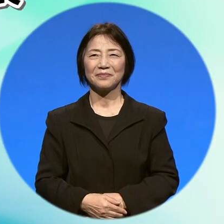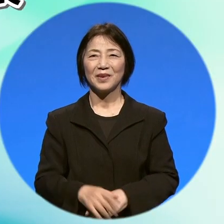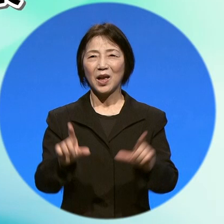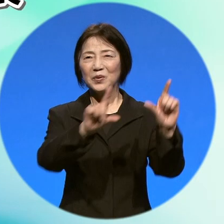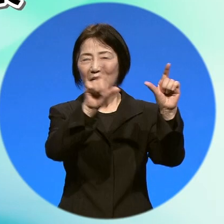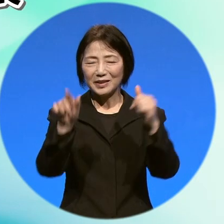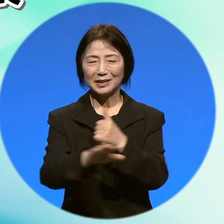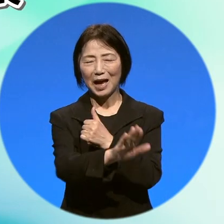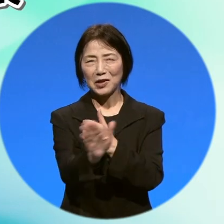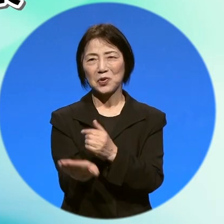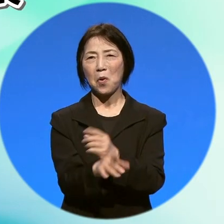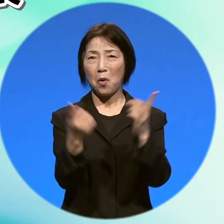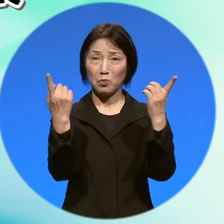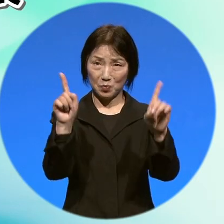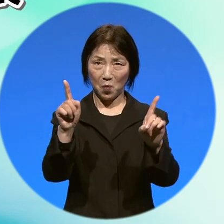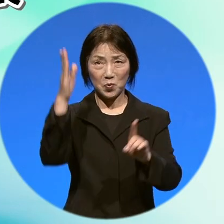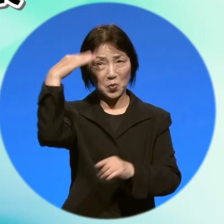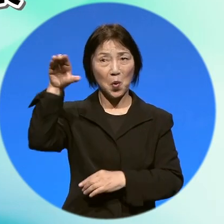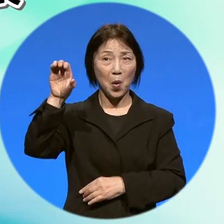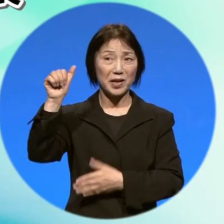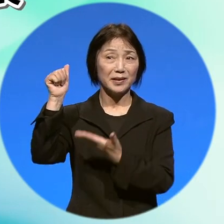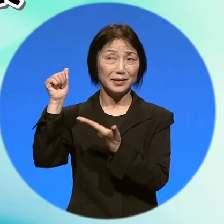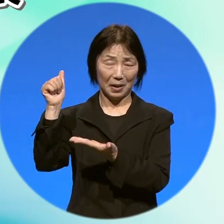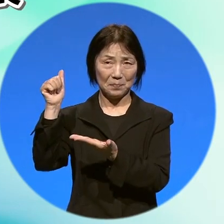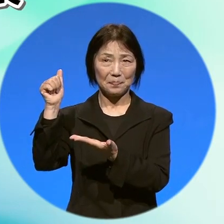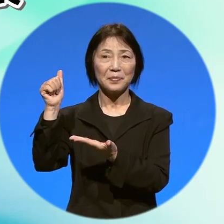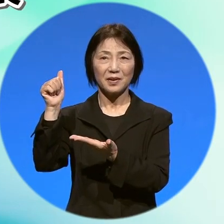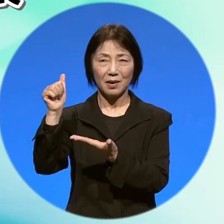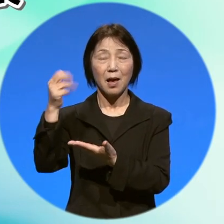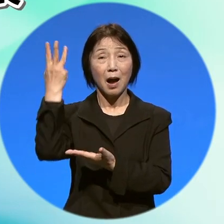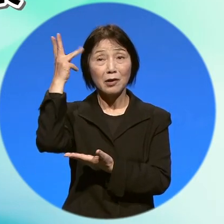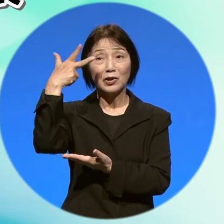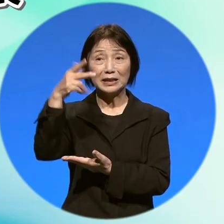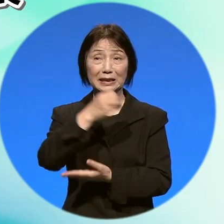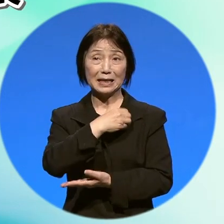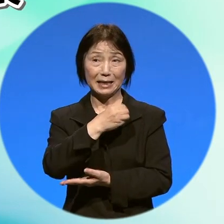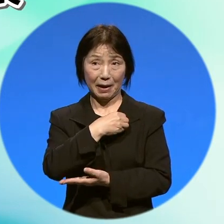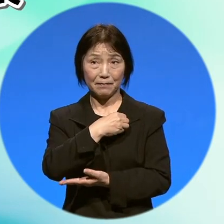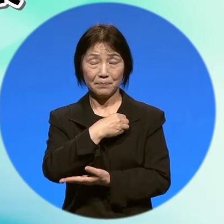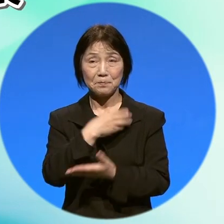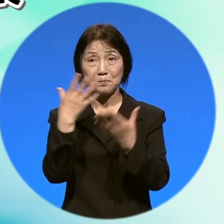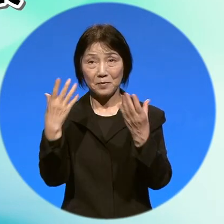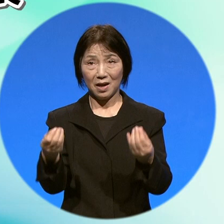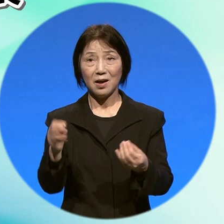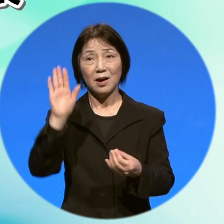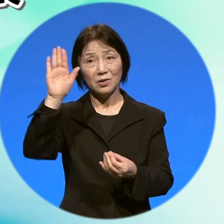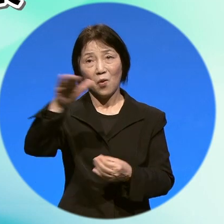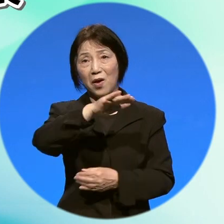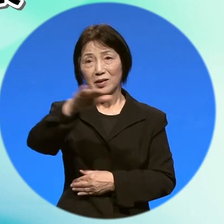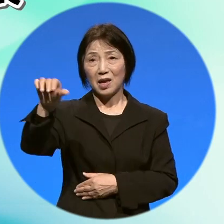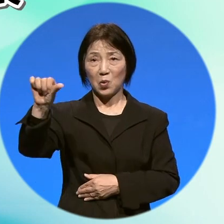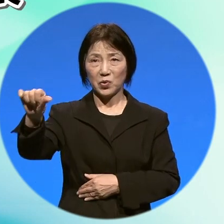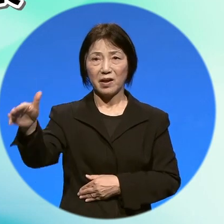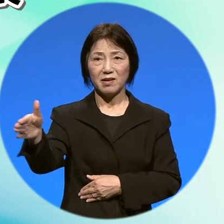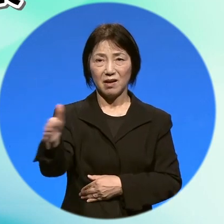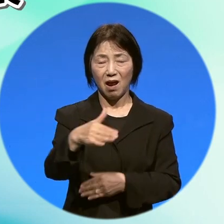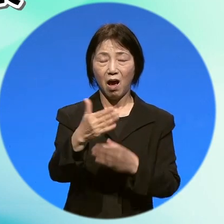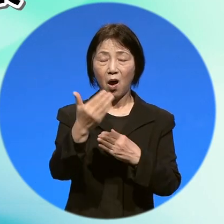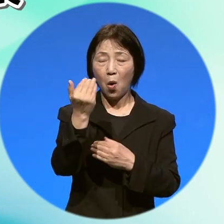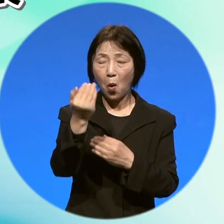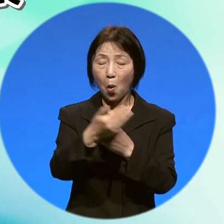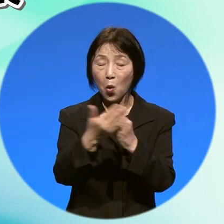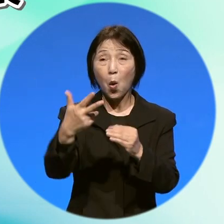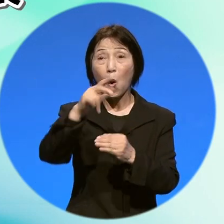暮らし環境部門の黒江明夫さんは鹿屋市議会議員を経て平成5年から保護司